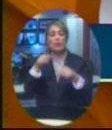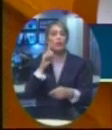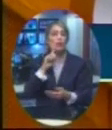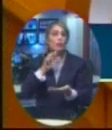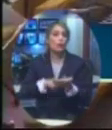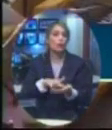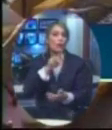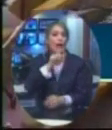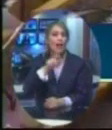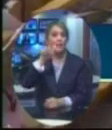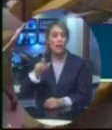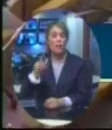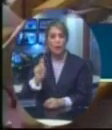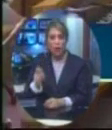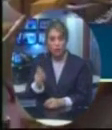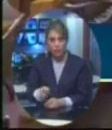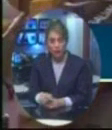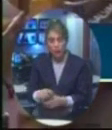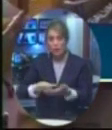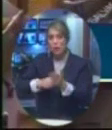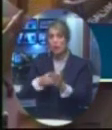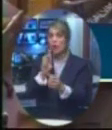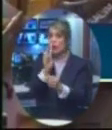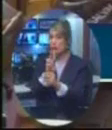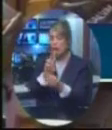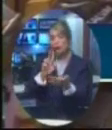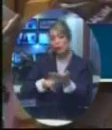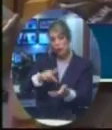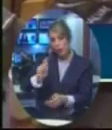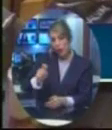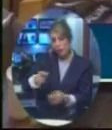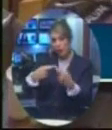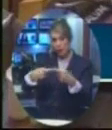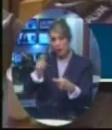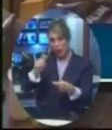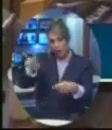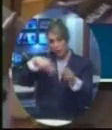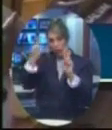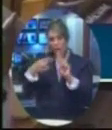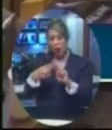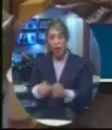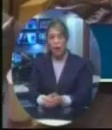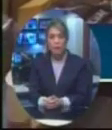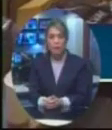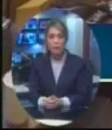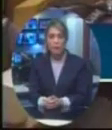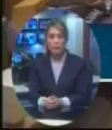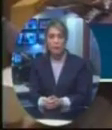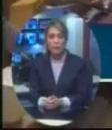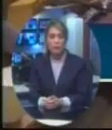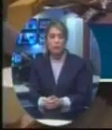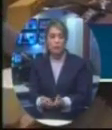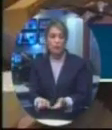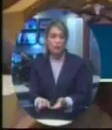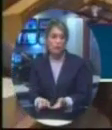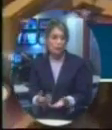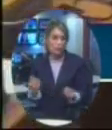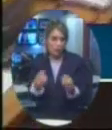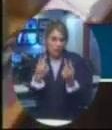פרלמנטרים, שנועדה לשמור על זכויותיהם של הפרלמנטרים, חברי פרלמנט בעולם כולו, לתפקד. זה דבר מאוד